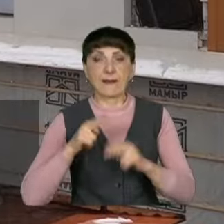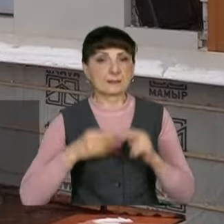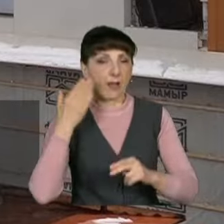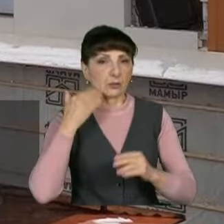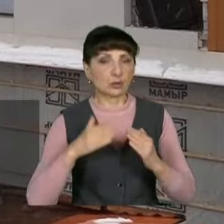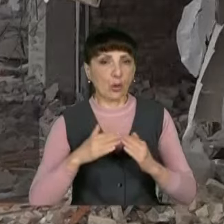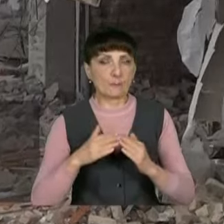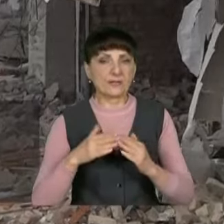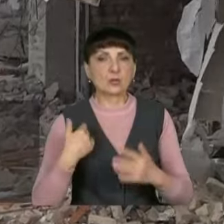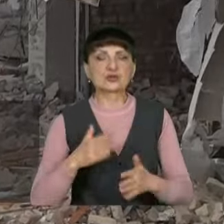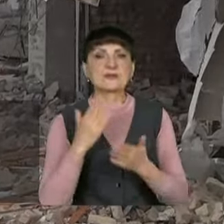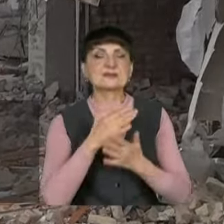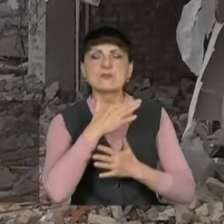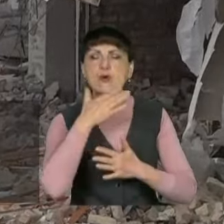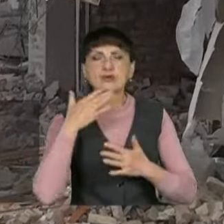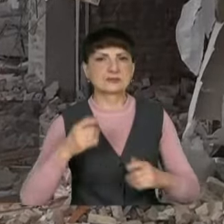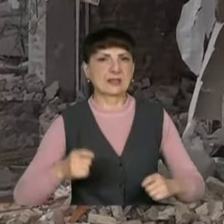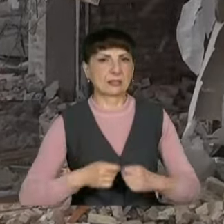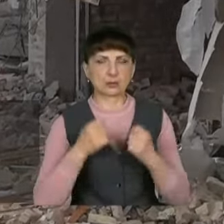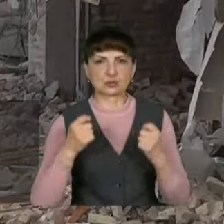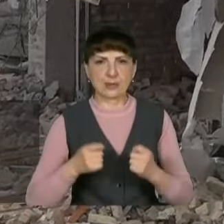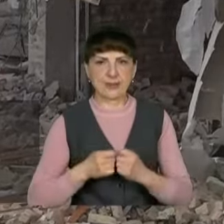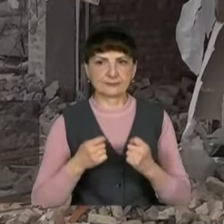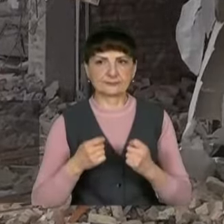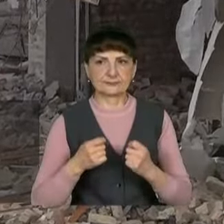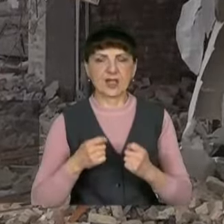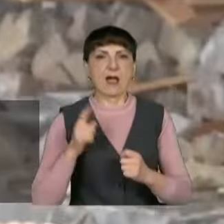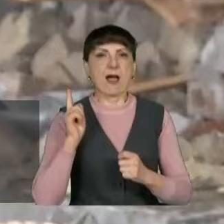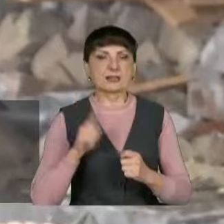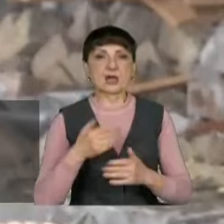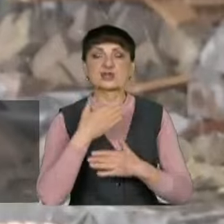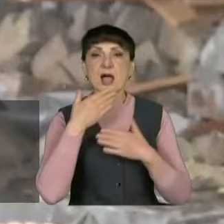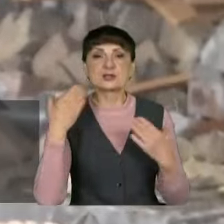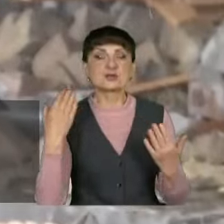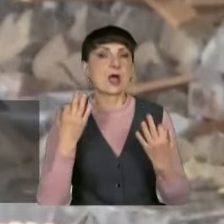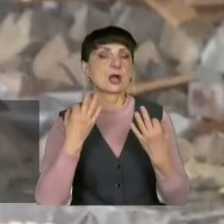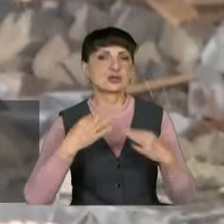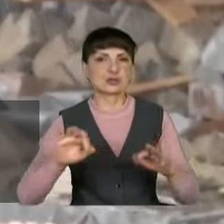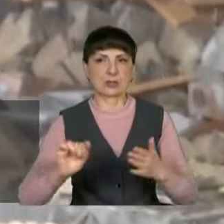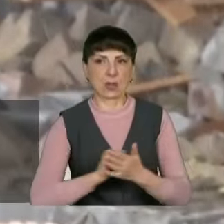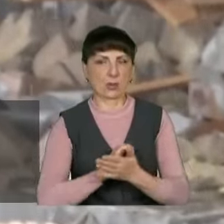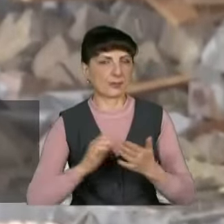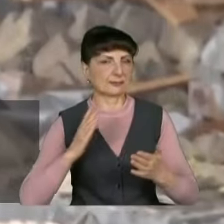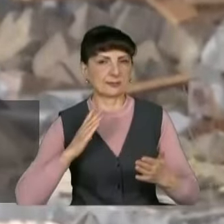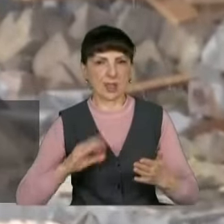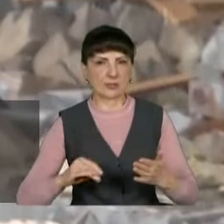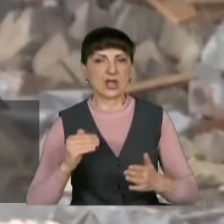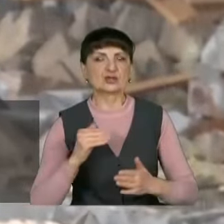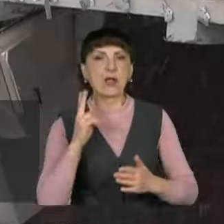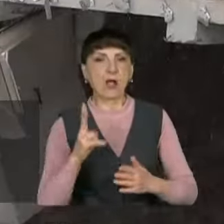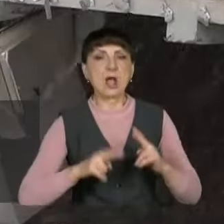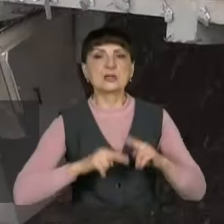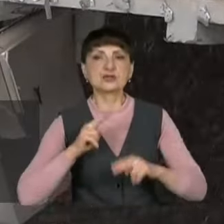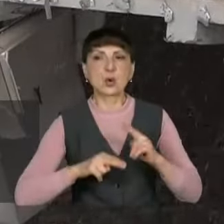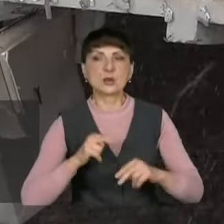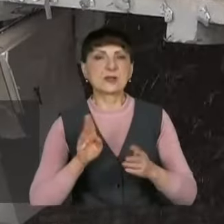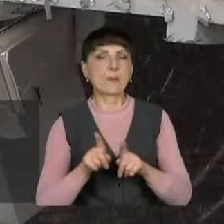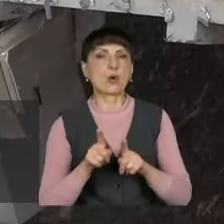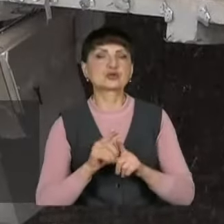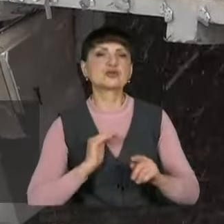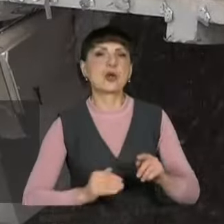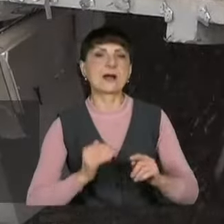жилого объекта допущены многочисленные нарушения, а также отсутствовали разрешительные документы. ЖК строился под видом